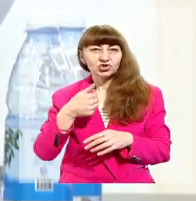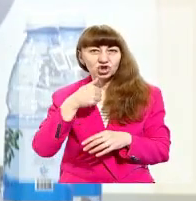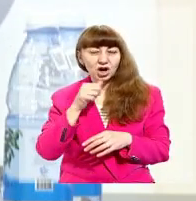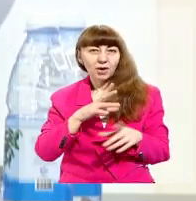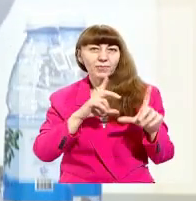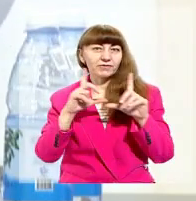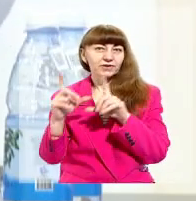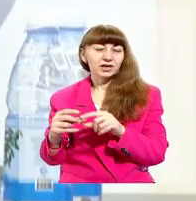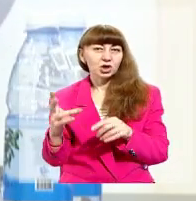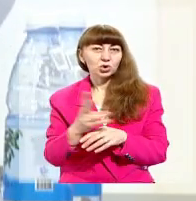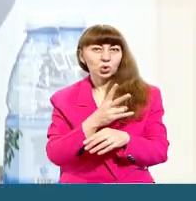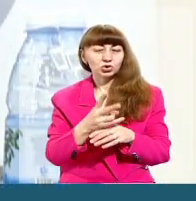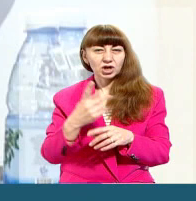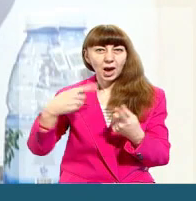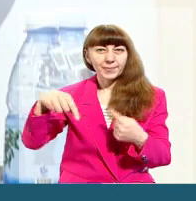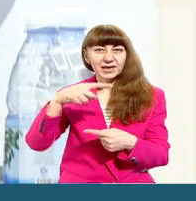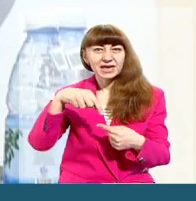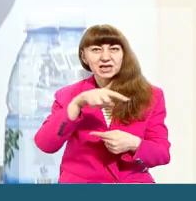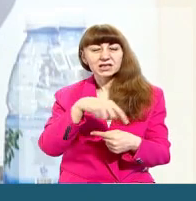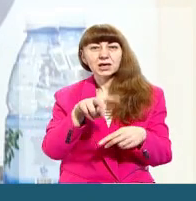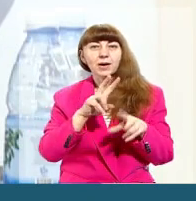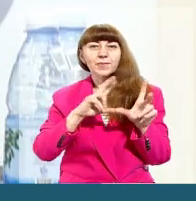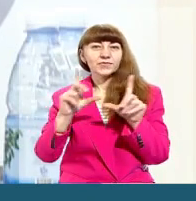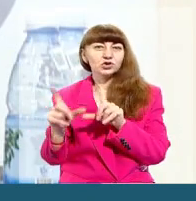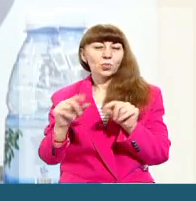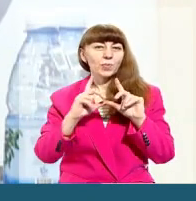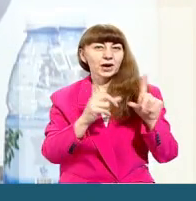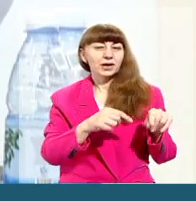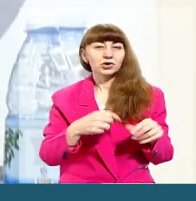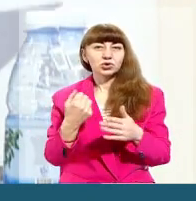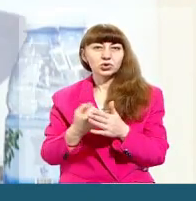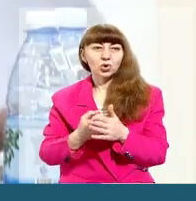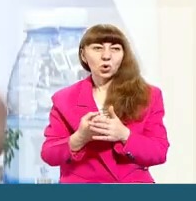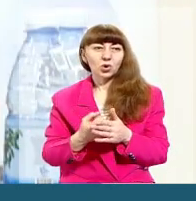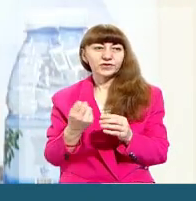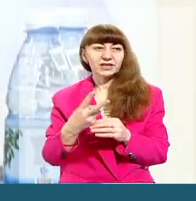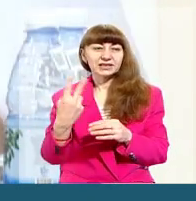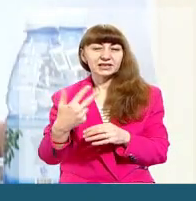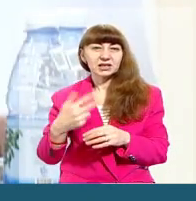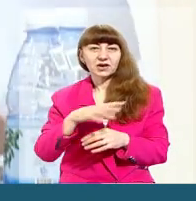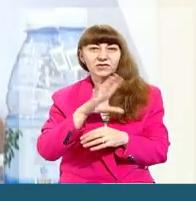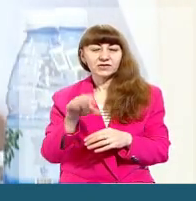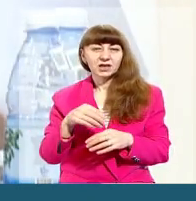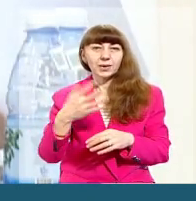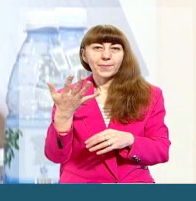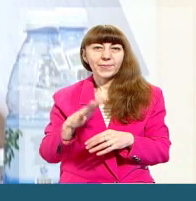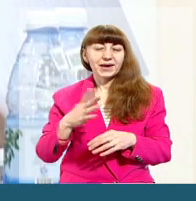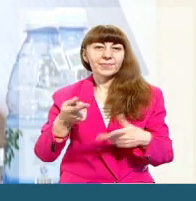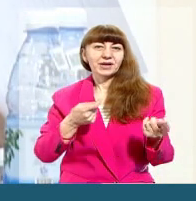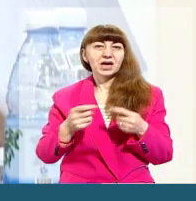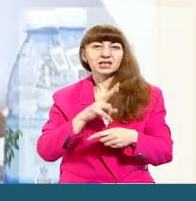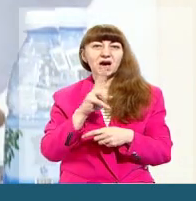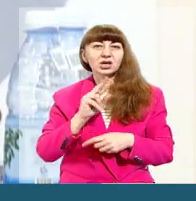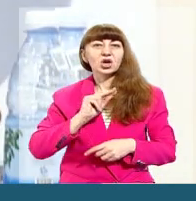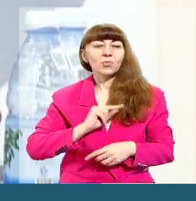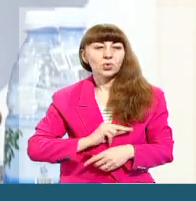ночной, ну, большой объезд заместителей. Мы проехали все до пол первого ночи, посмотрели все 5 подрядчиков, как работают.